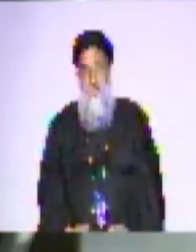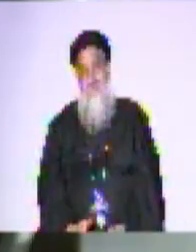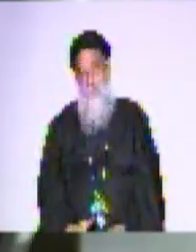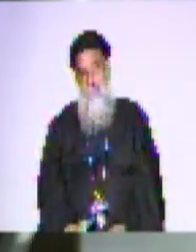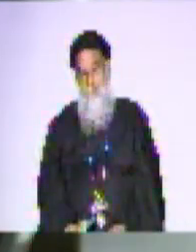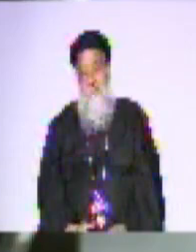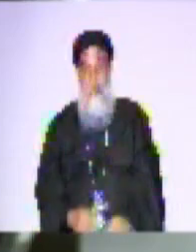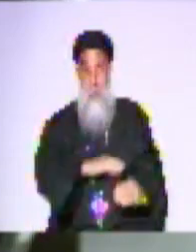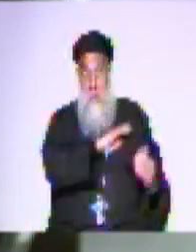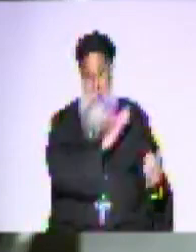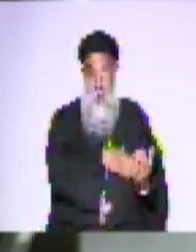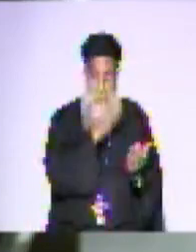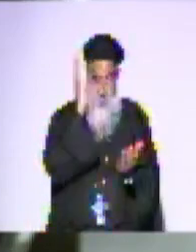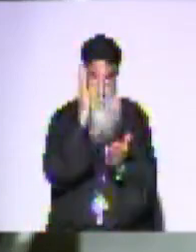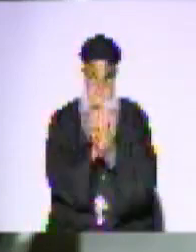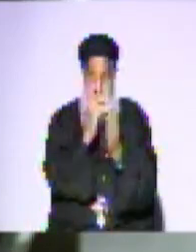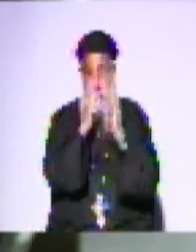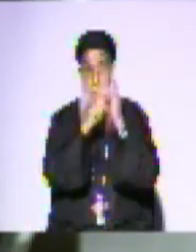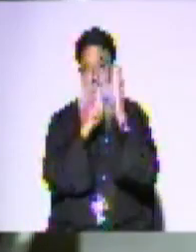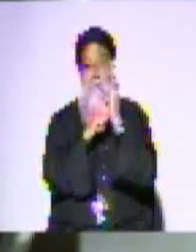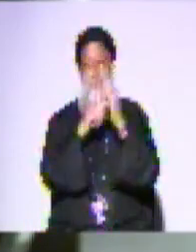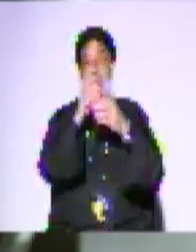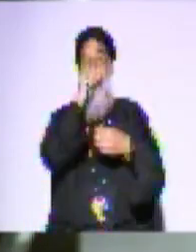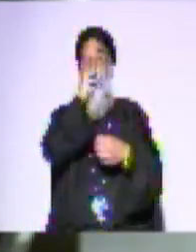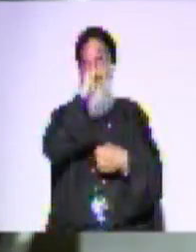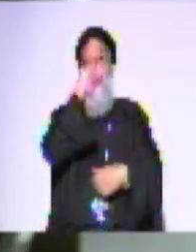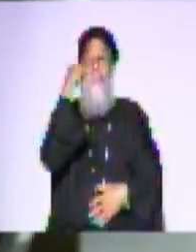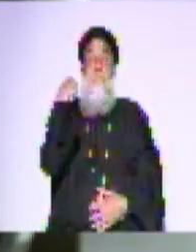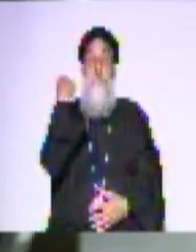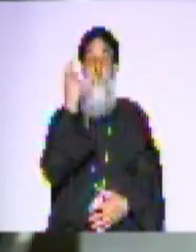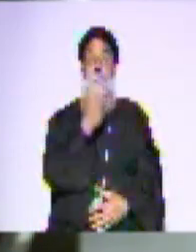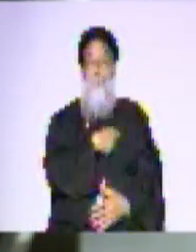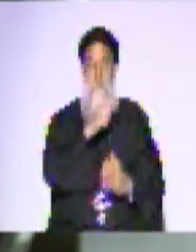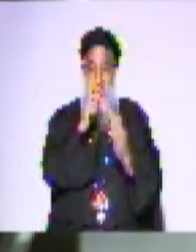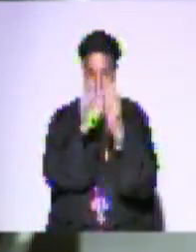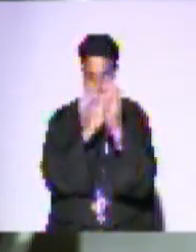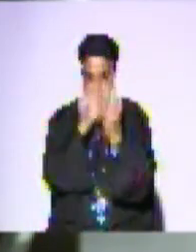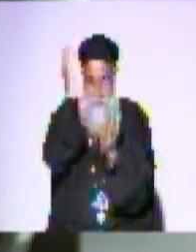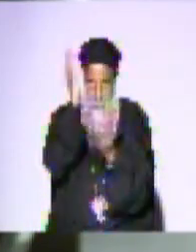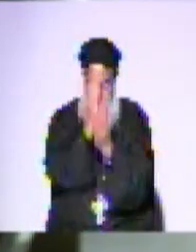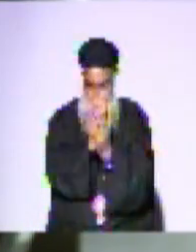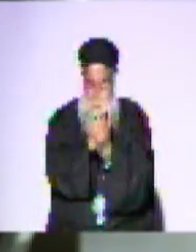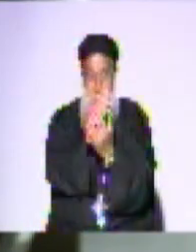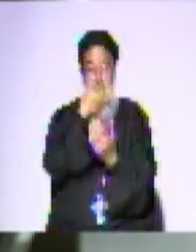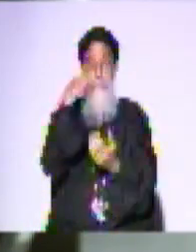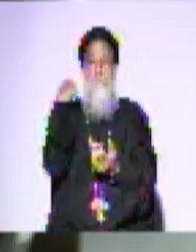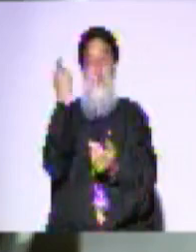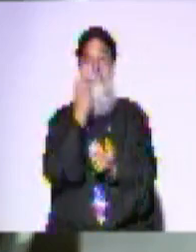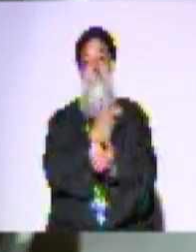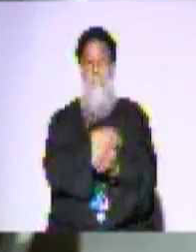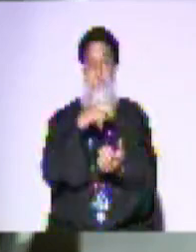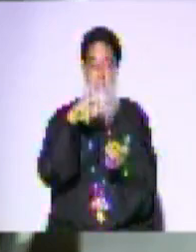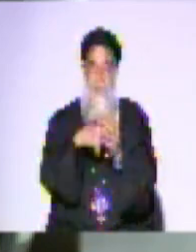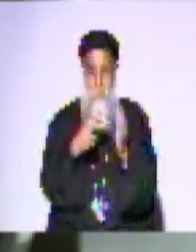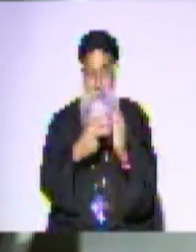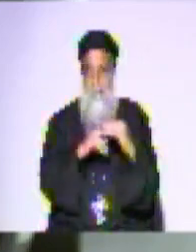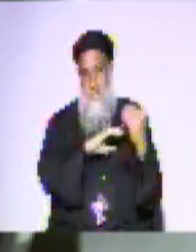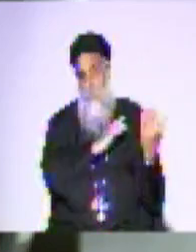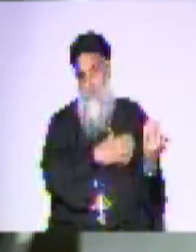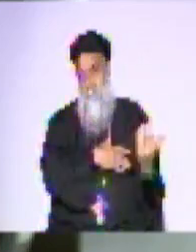الإيمان أساسي في الأسرار، لأن الأسرار أعمال للإيمان، يسموها كده أعمال